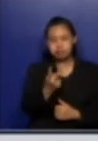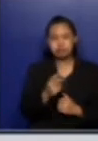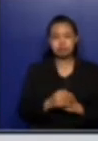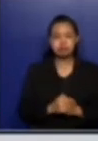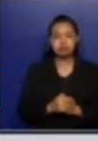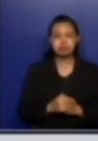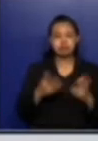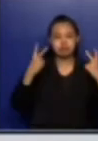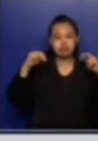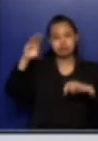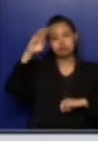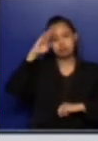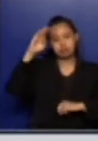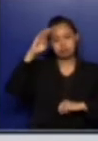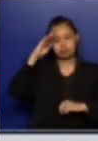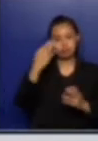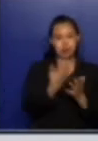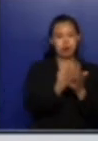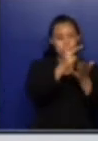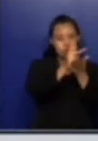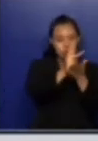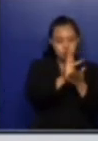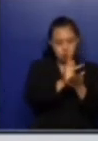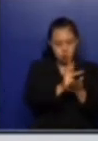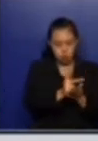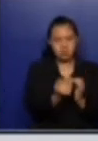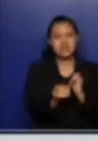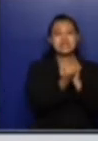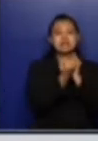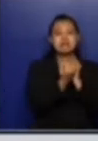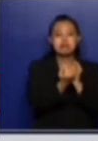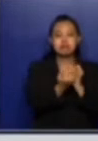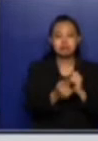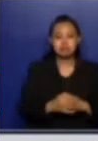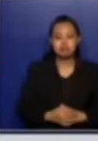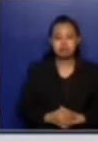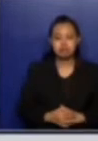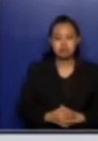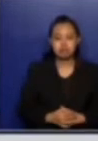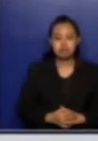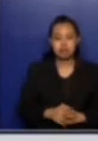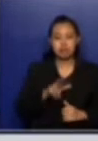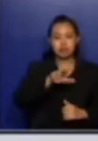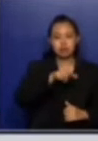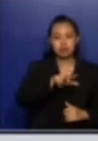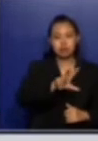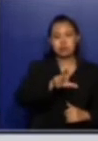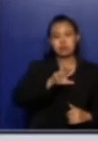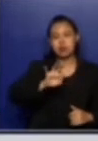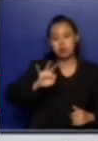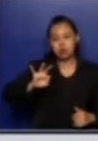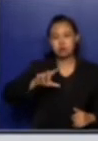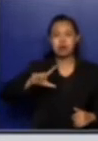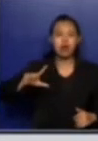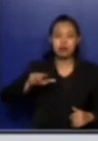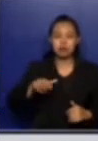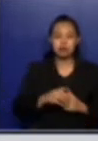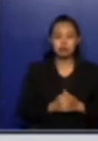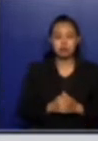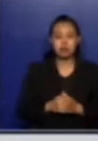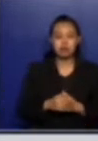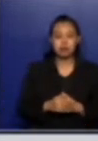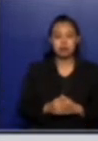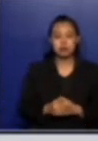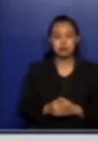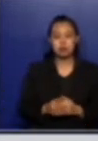อกประยุทธ์นี่ครับกู้จนเคยชินวันนี้นะครับ 3.399 ล้านเนี่ยครับถ้าบวกพรบเงินกู้ไปอีก